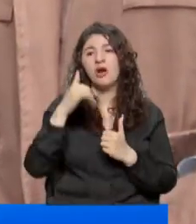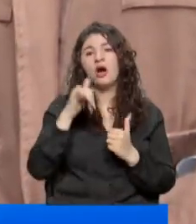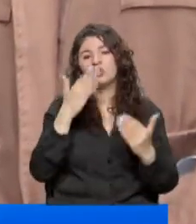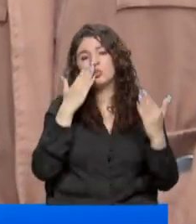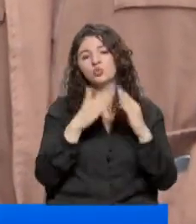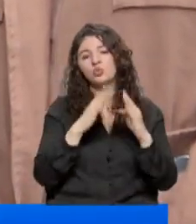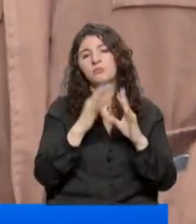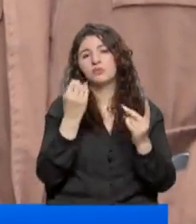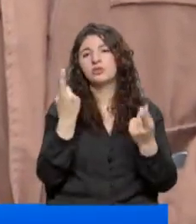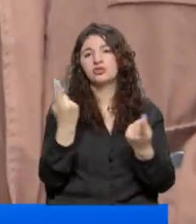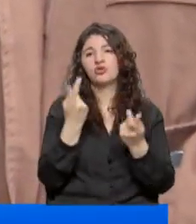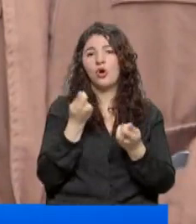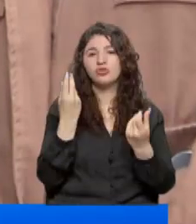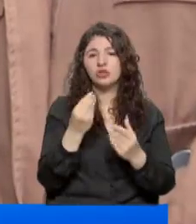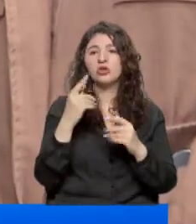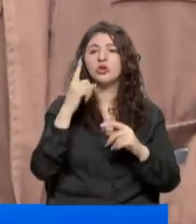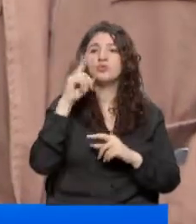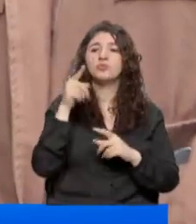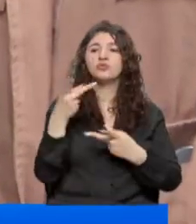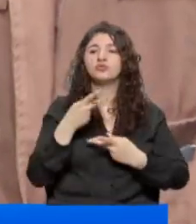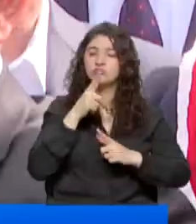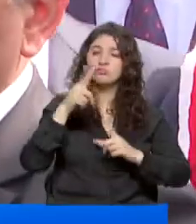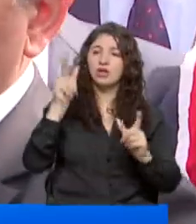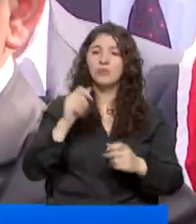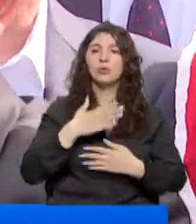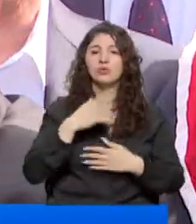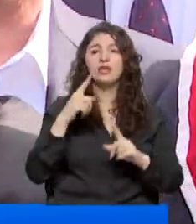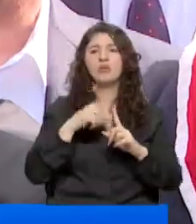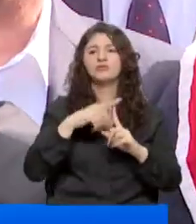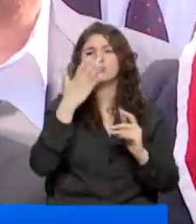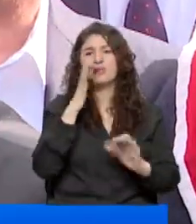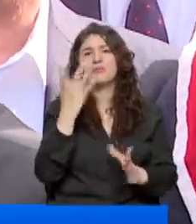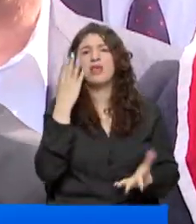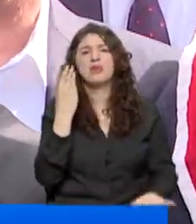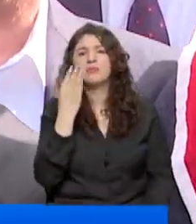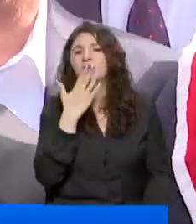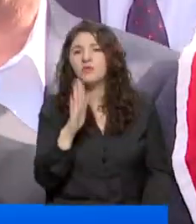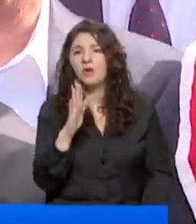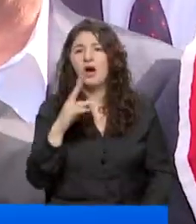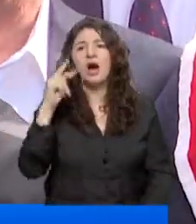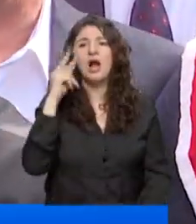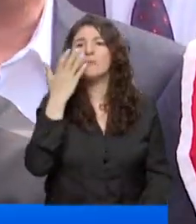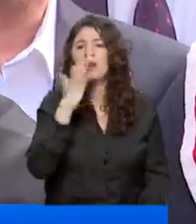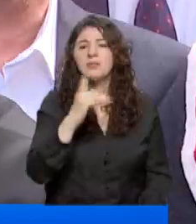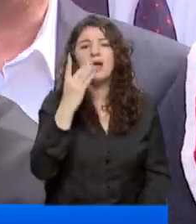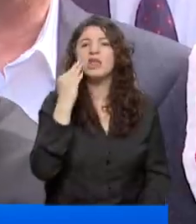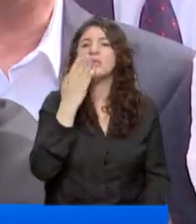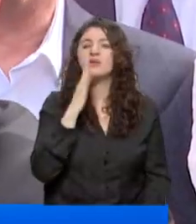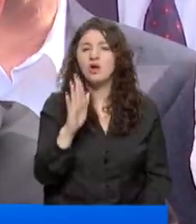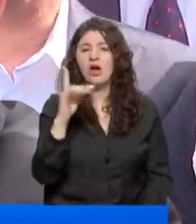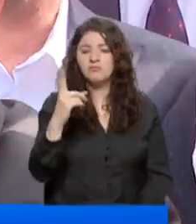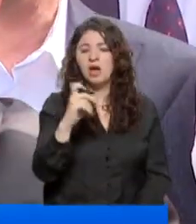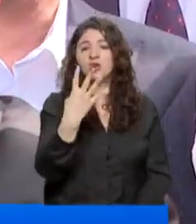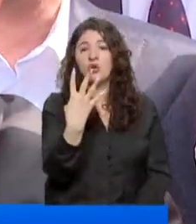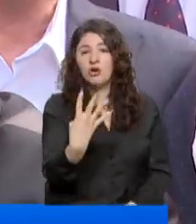hakkaniyeti bir tutum olacaktır hükümetimiz de bu çağrıyla yapıyoruz pembesi beklemenin bir anlamı yok aralığı beklemede bir anlamı yok